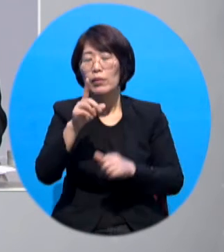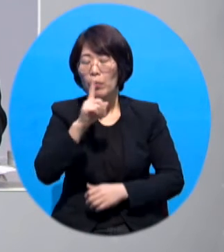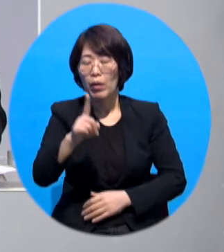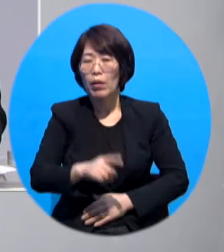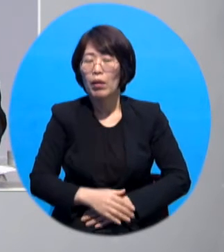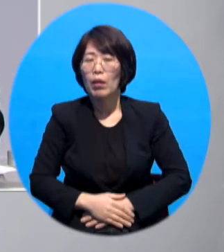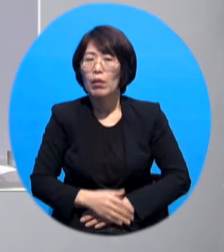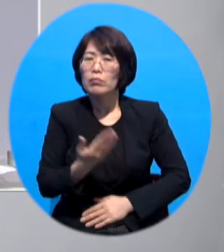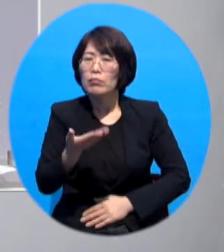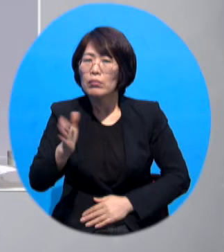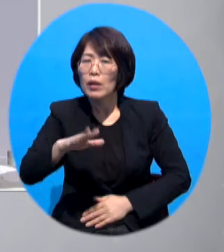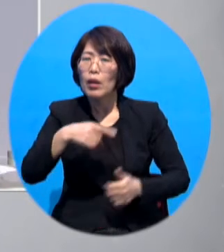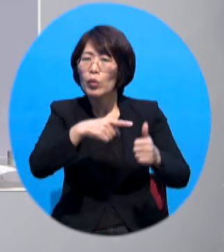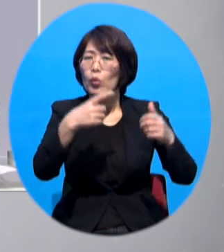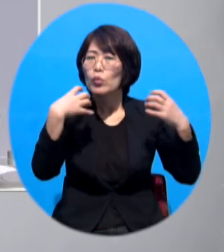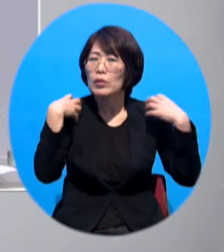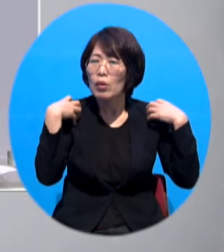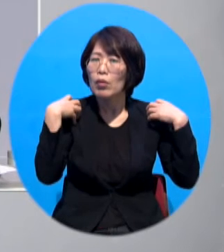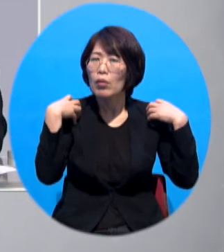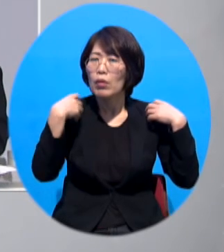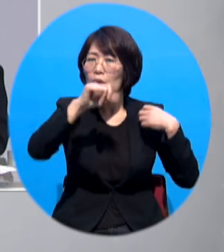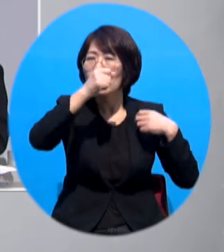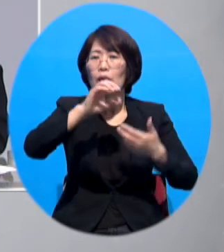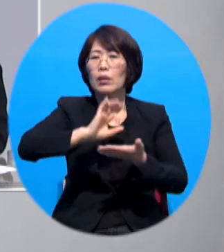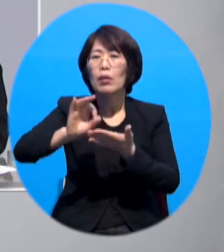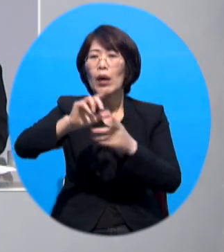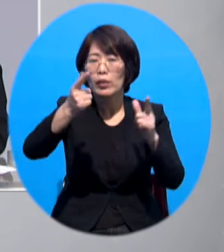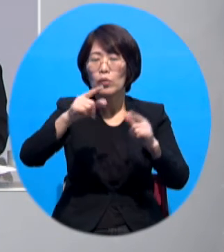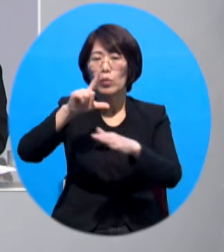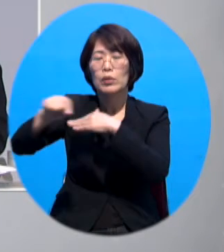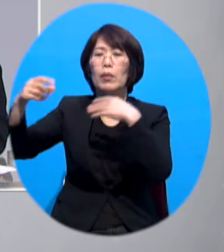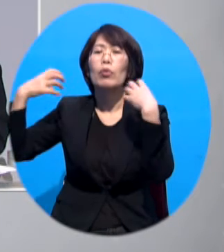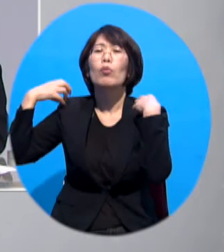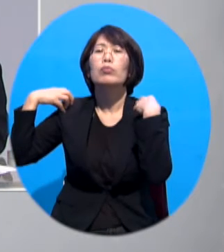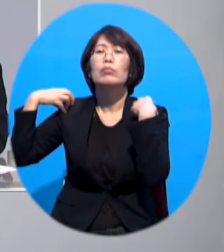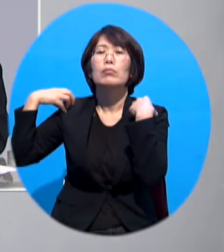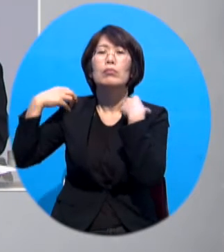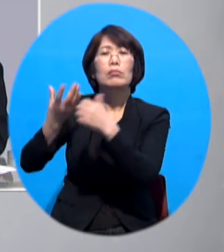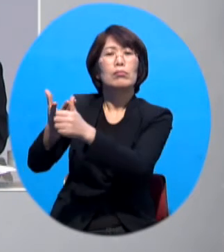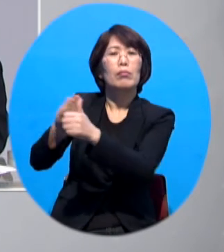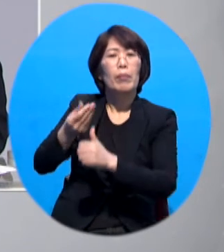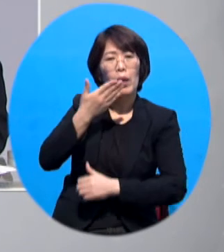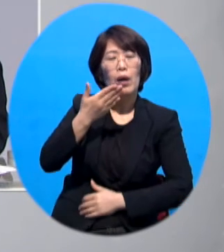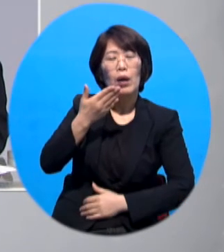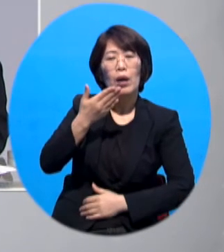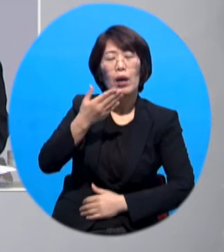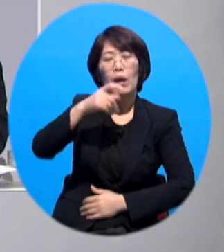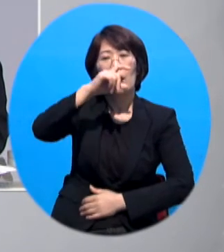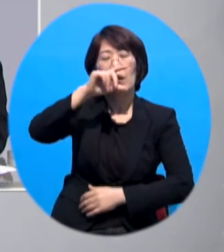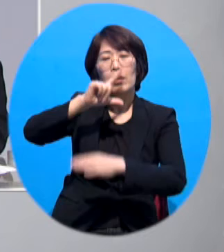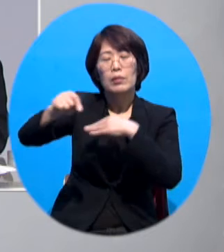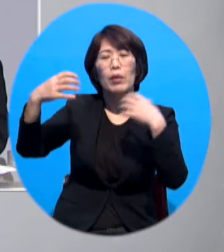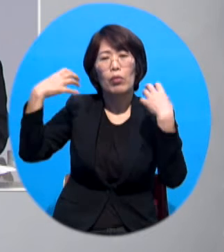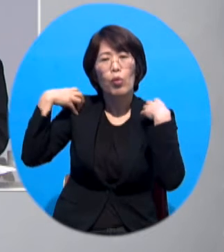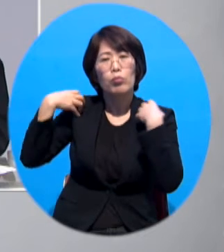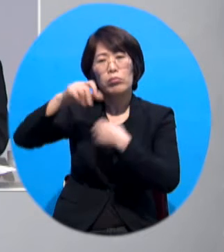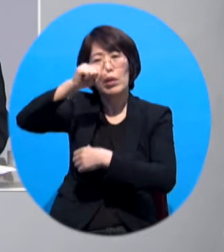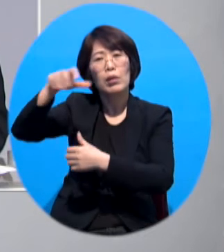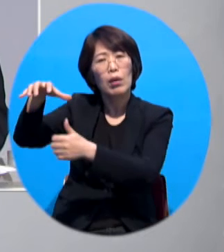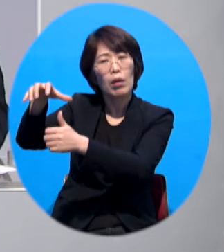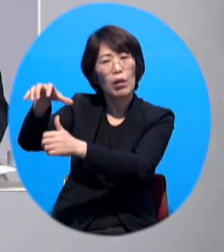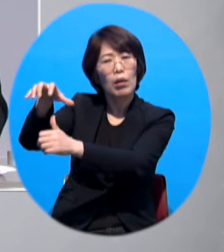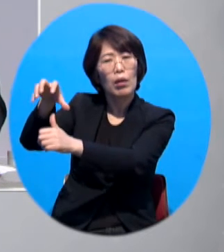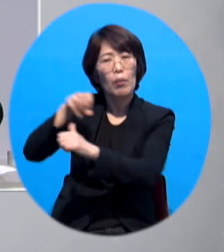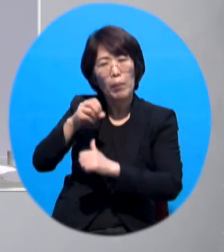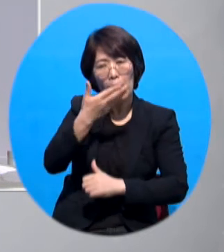우리 결 척이 쓰는거 아니에요 지자체가 쓰는 거거든요 지사 체재 원 이에요 그리고 이게